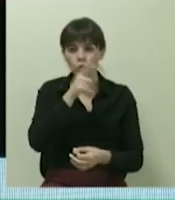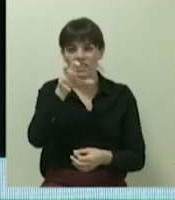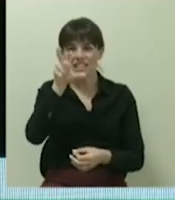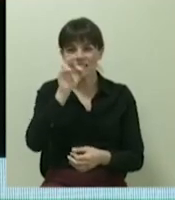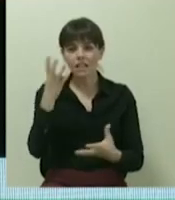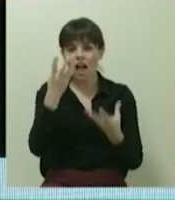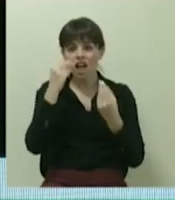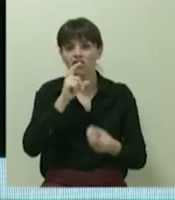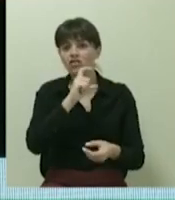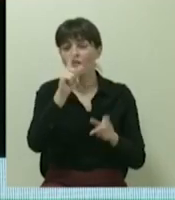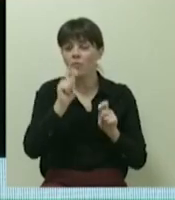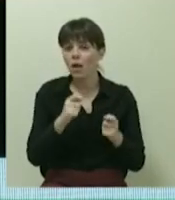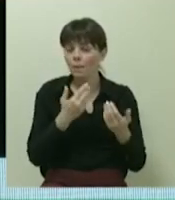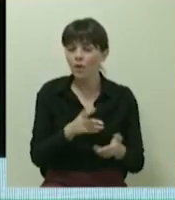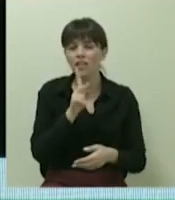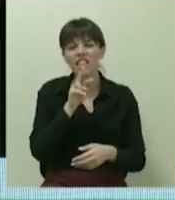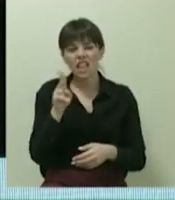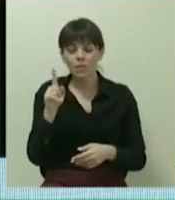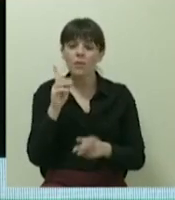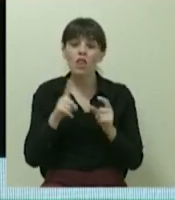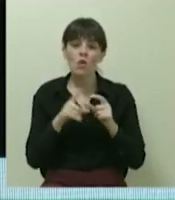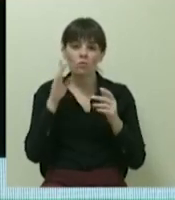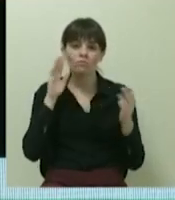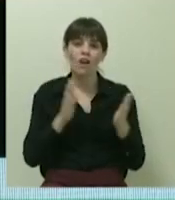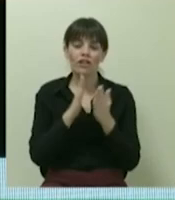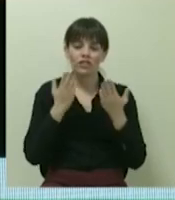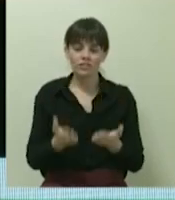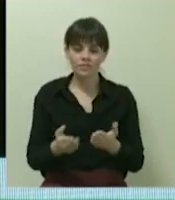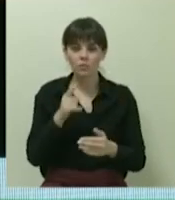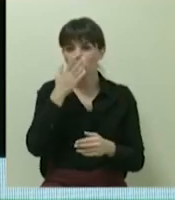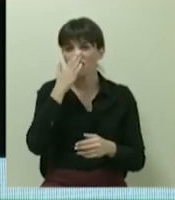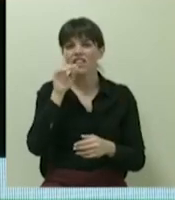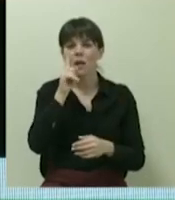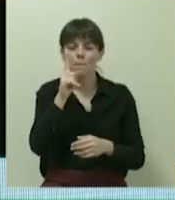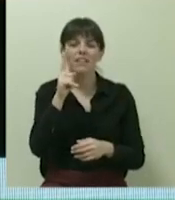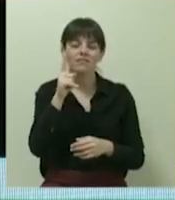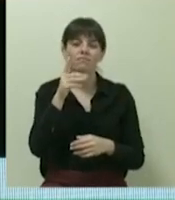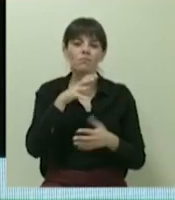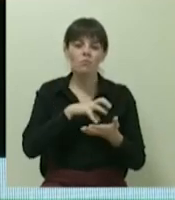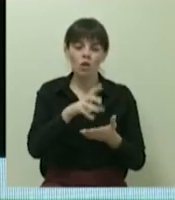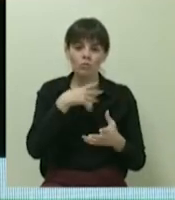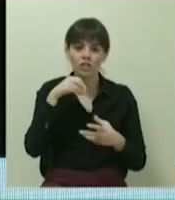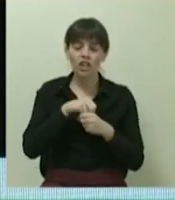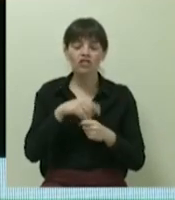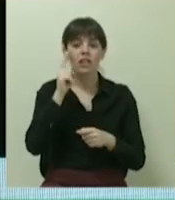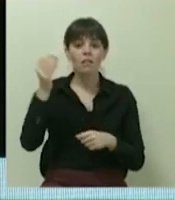%80'inden daha iyi cevaplıyor filan gibi bir durumla karşıyayız. Bu sadece bir sektör. Temel